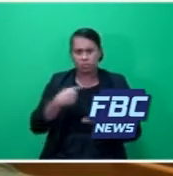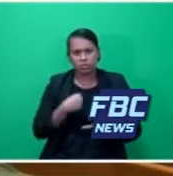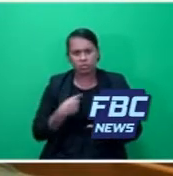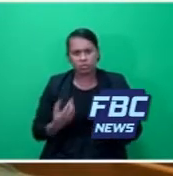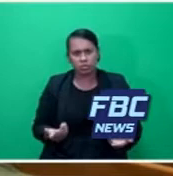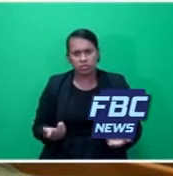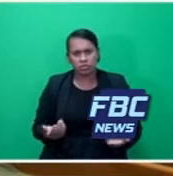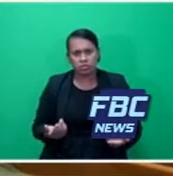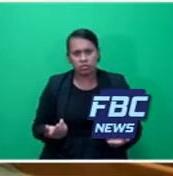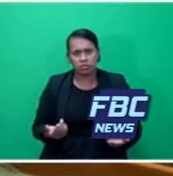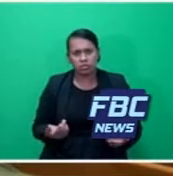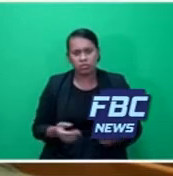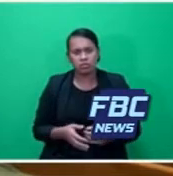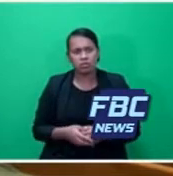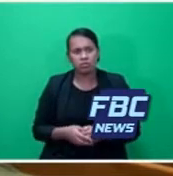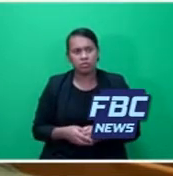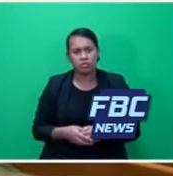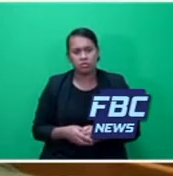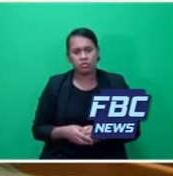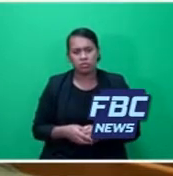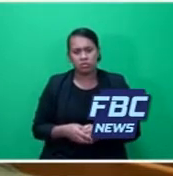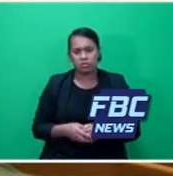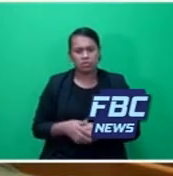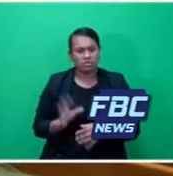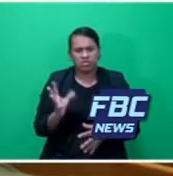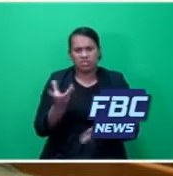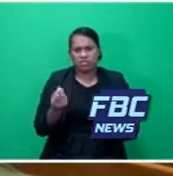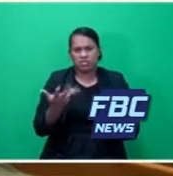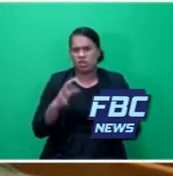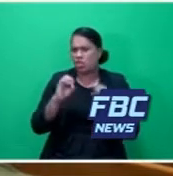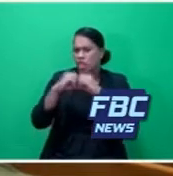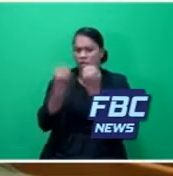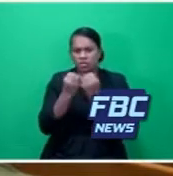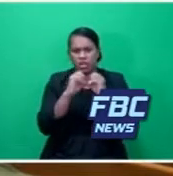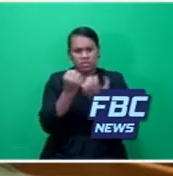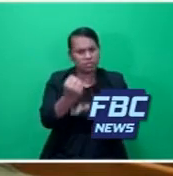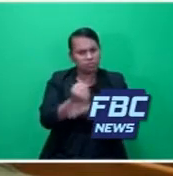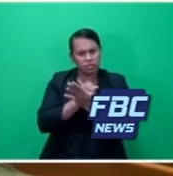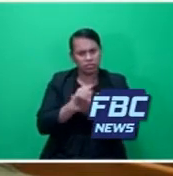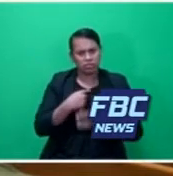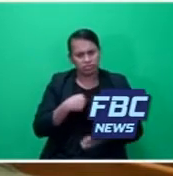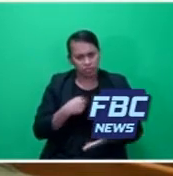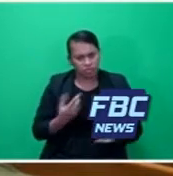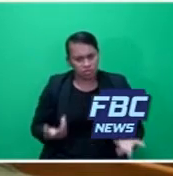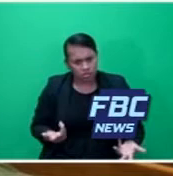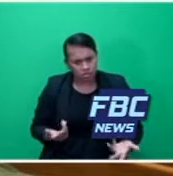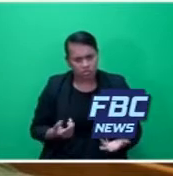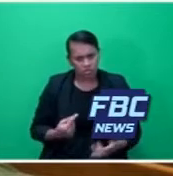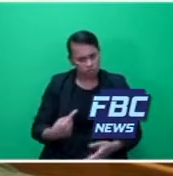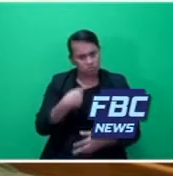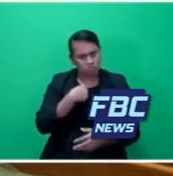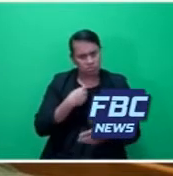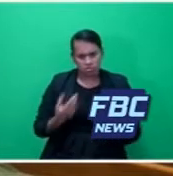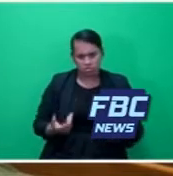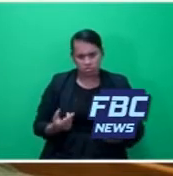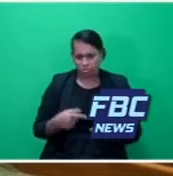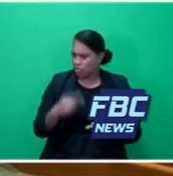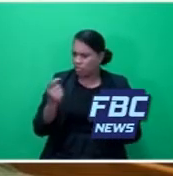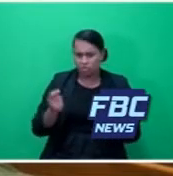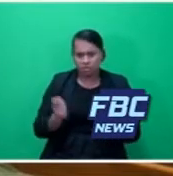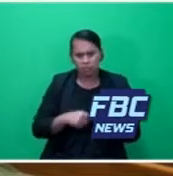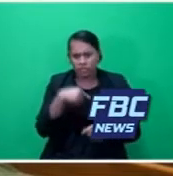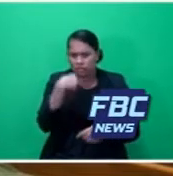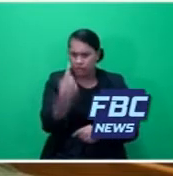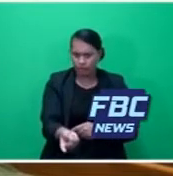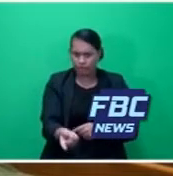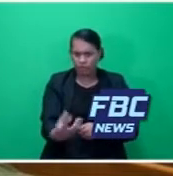उनका कहना है कि रंबुका और ऑपोजिशन MPs को बकवास नहीं करनी चाहिए। फिलहाल बैनिमारामा का कहना है कि वे ऑपोजिशन मेंबर्स को कोई